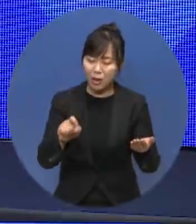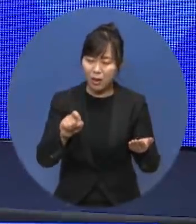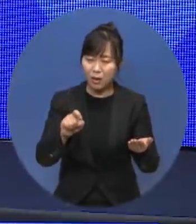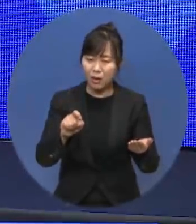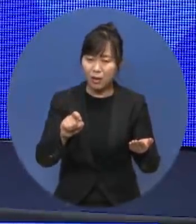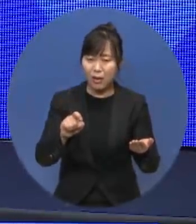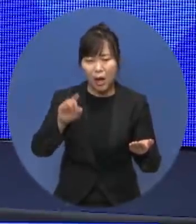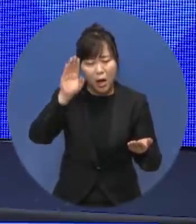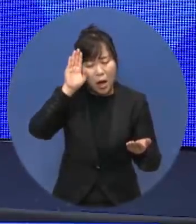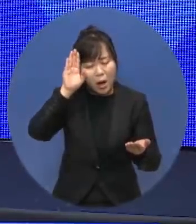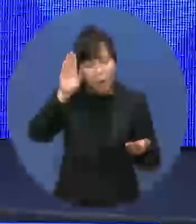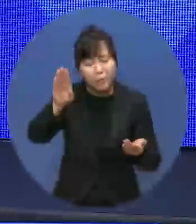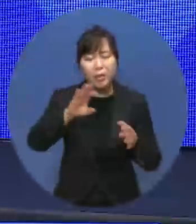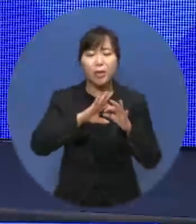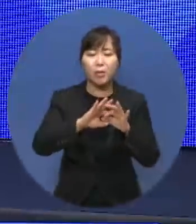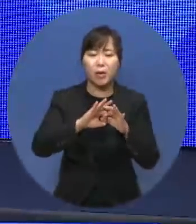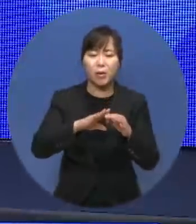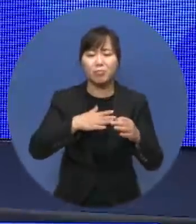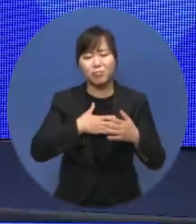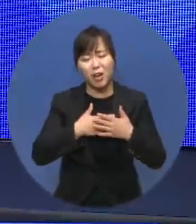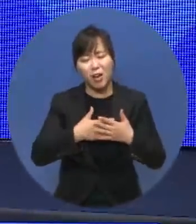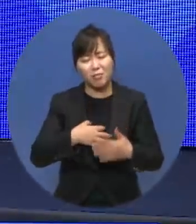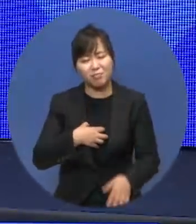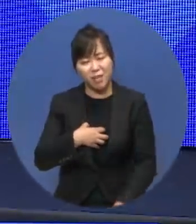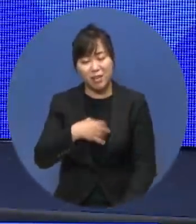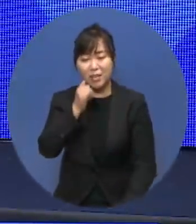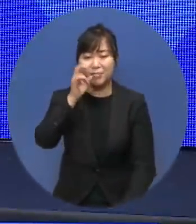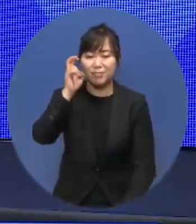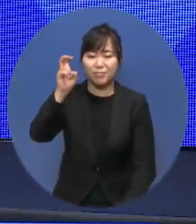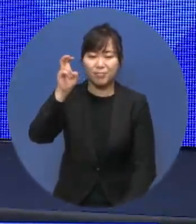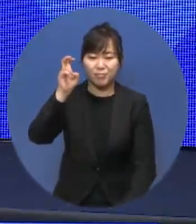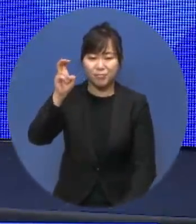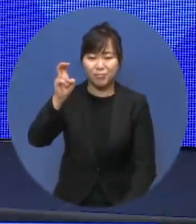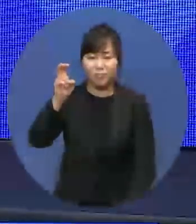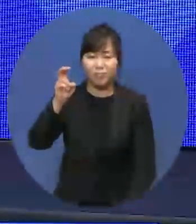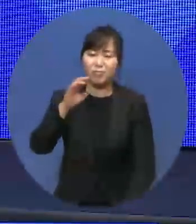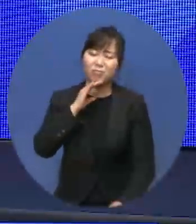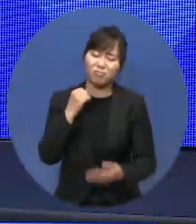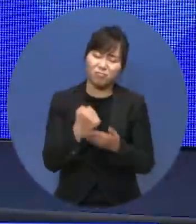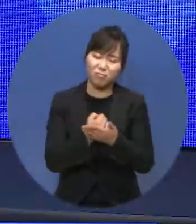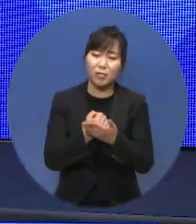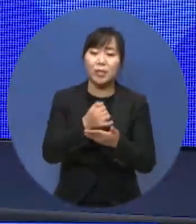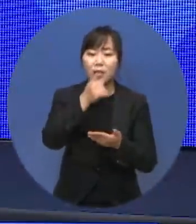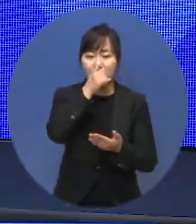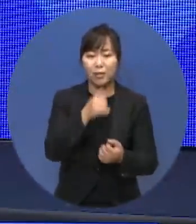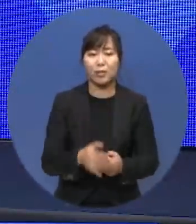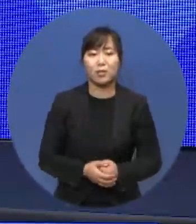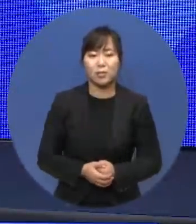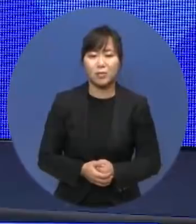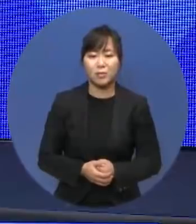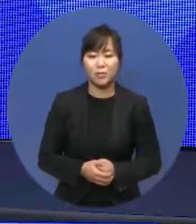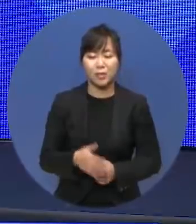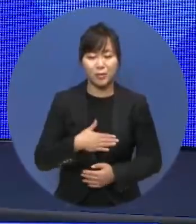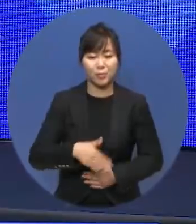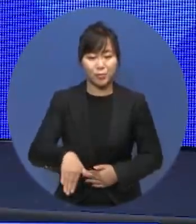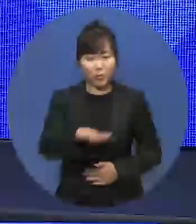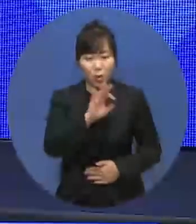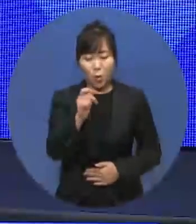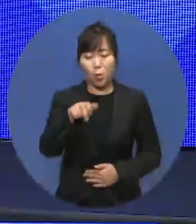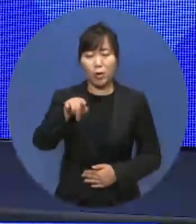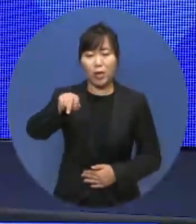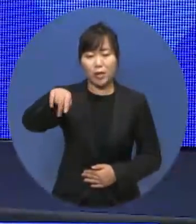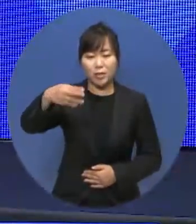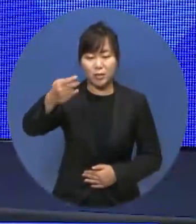이제 앞날에 대한 약간 불안함 같은 것들이 있지 않으셨을까라는 조금 속상함이 있고요. 저희 오케스트라를